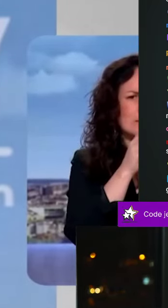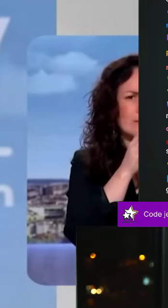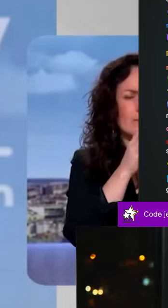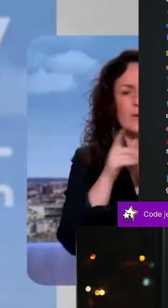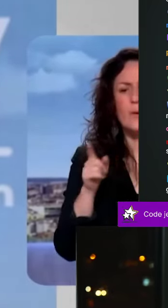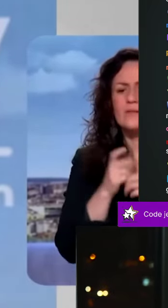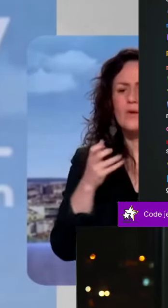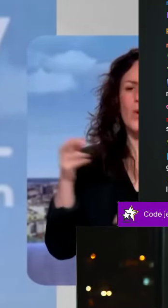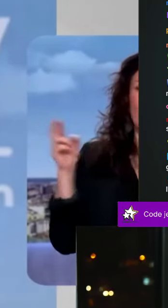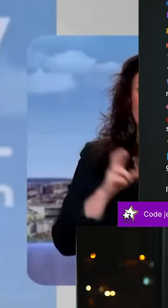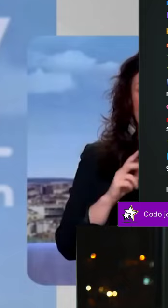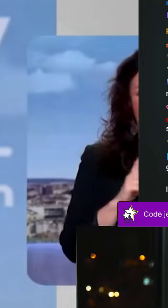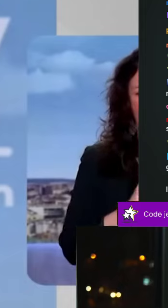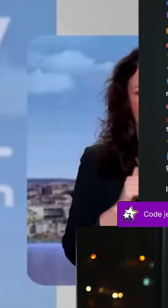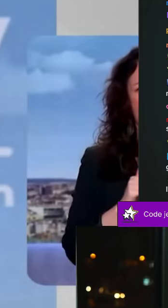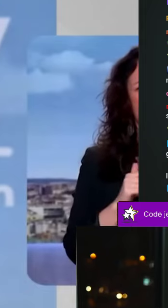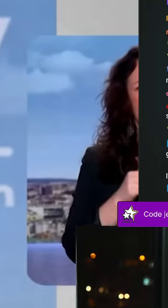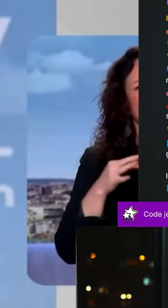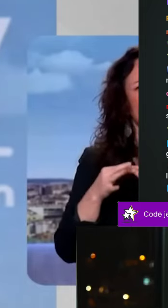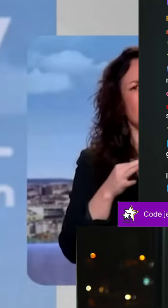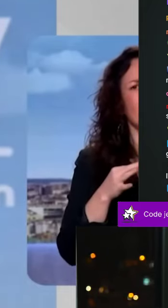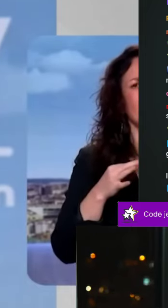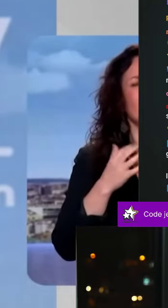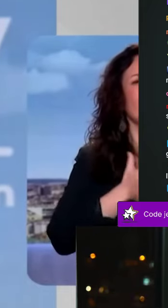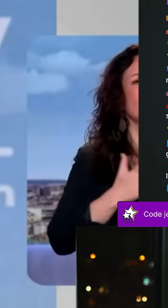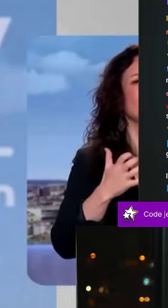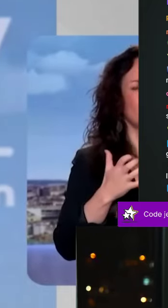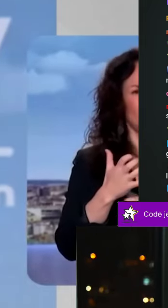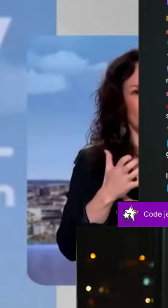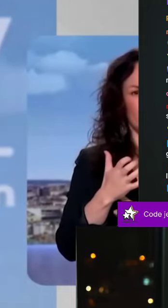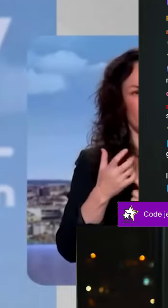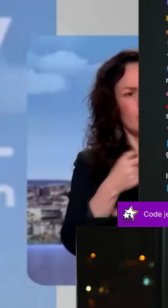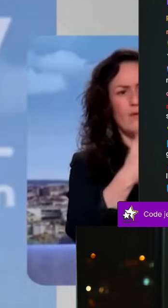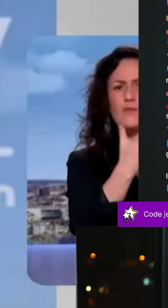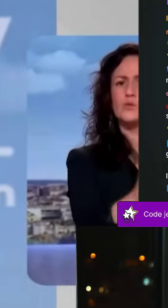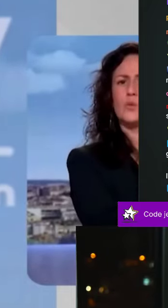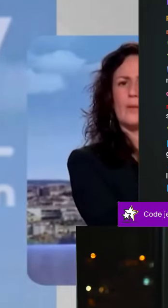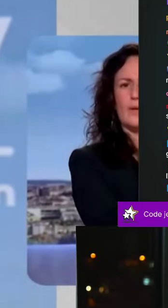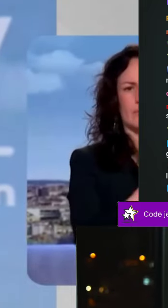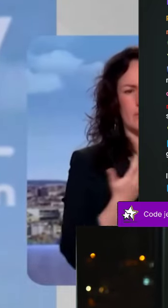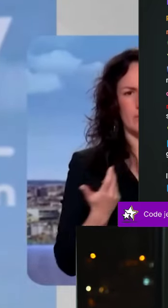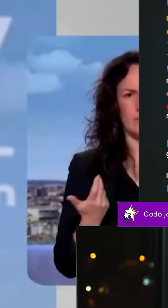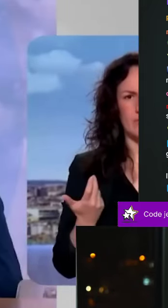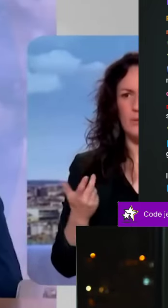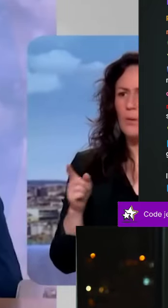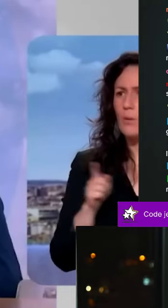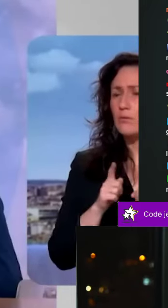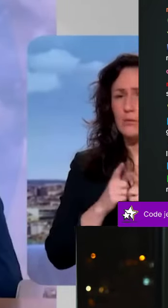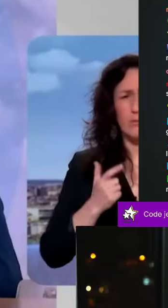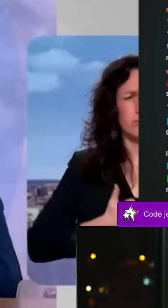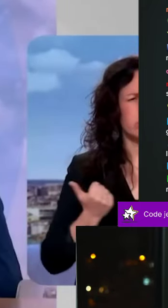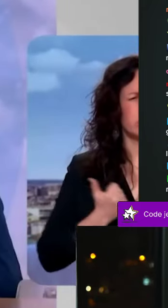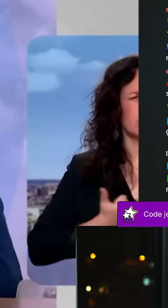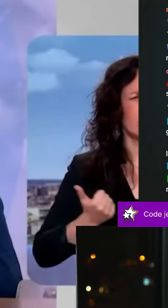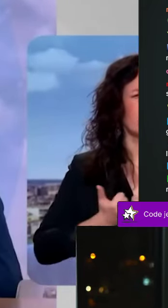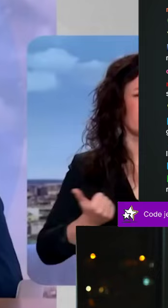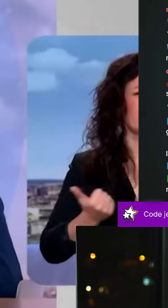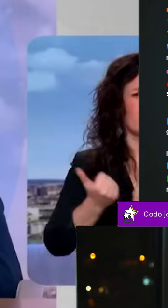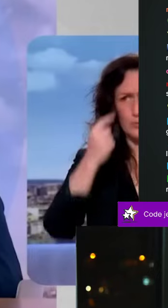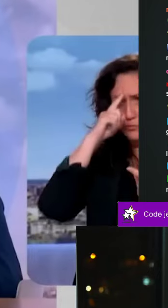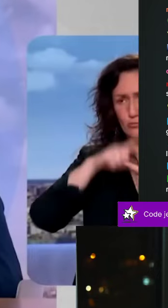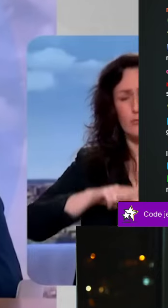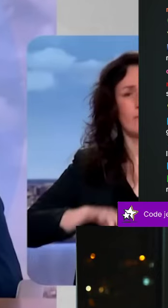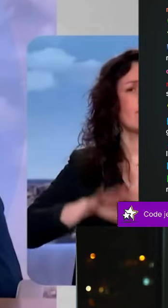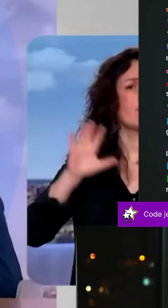l'Impôt de Solidarité la fortune sur la fortune comme nous et ceux qui l'ont supprimé dans lequel vous allez avoir je peut prendre tous les sujets les partisans de